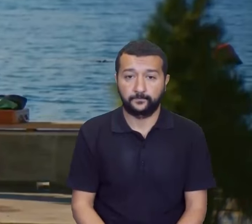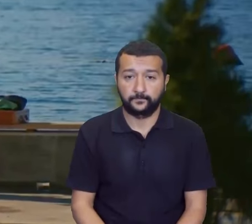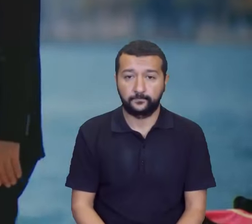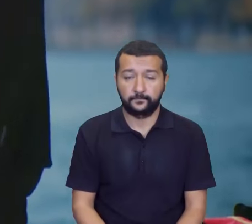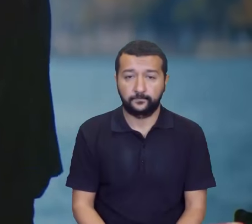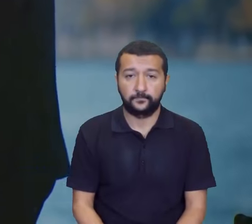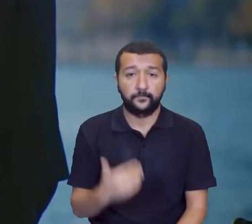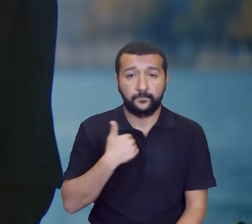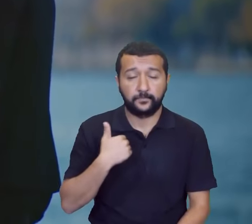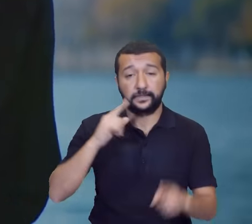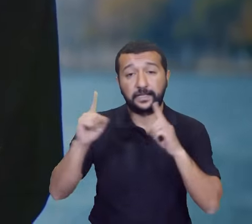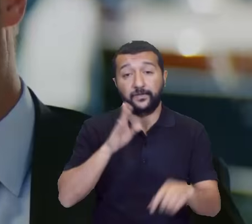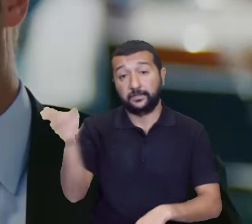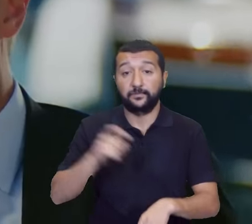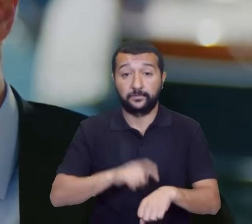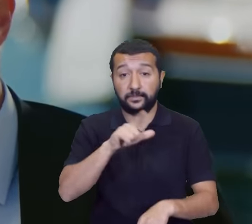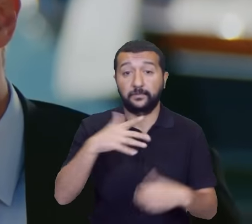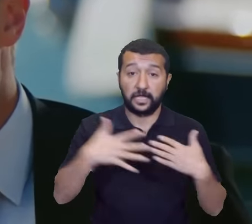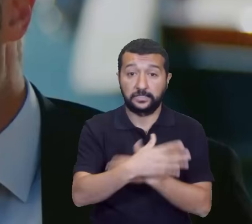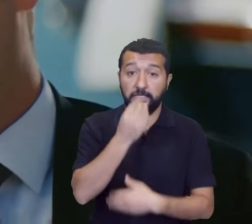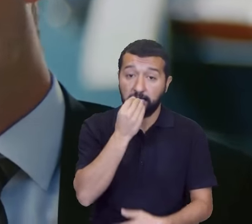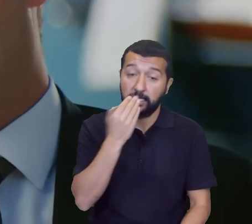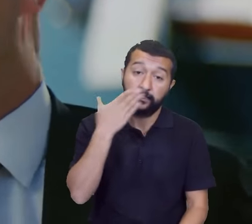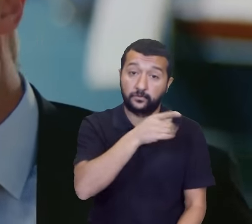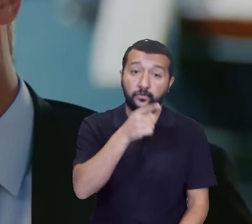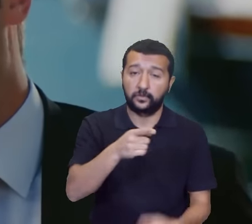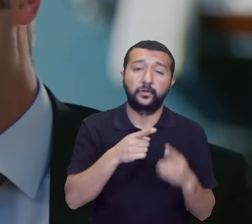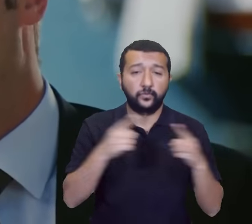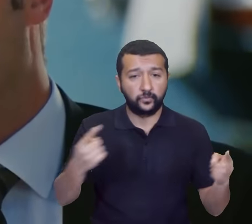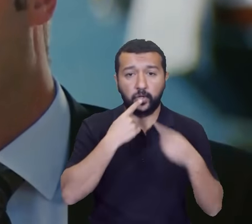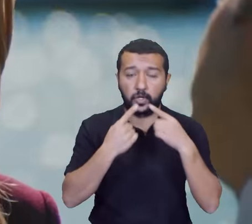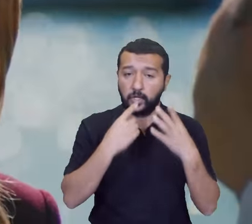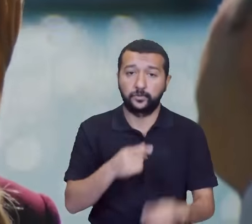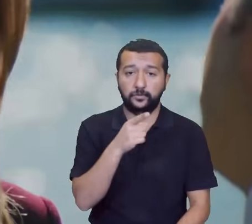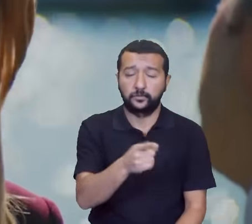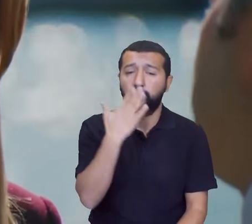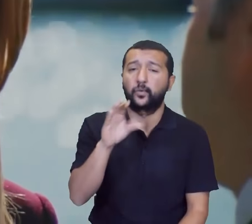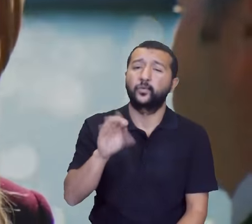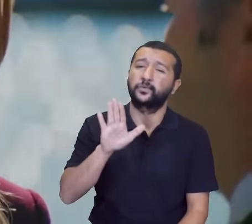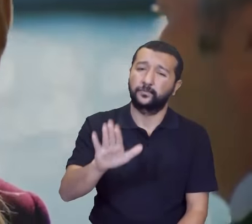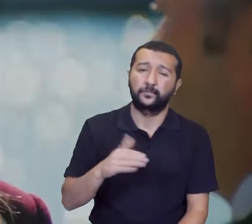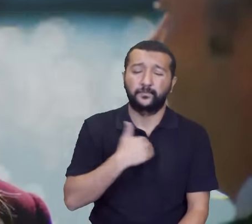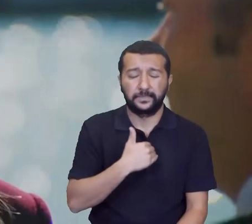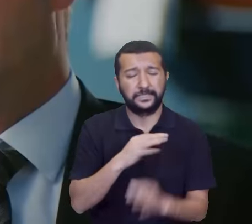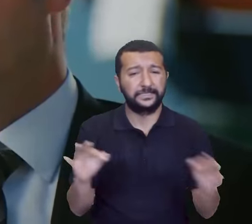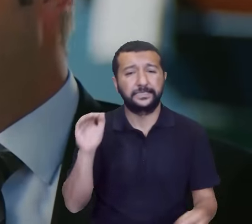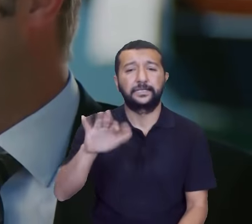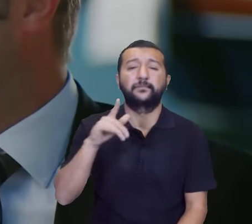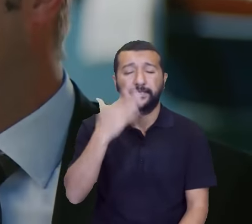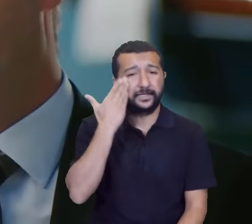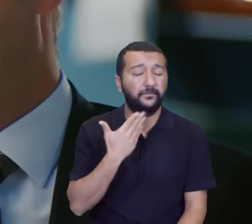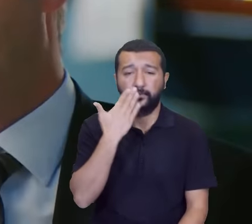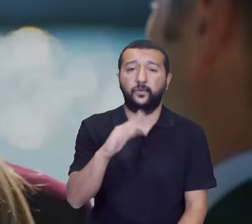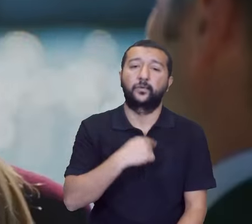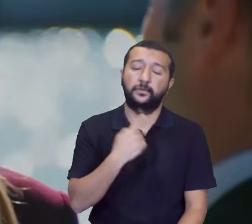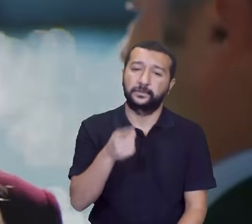kalktı. Benim davaya yetişmem lazım. Akşam yemeğe çıkıyoruz. Orada daha detaylı konuşacağız. Yok hocam. Ben hiç gelmeyeyim. Keyfim